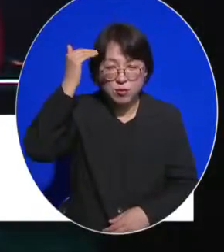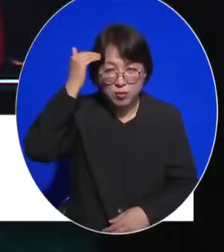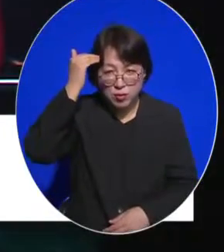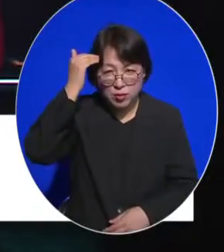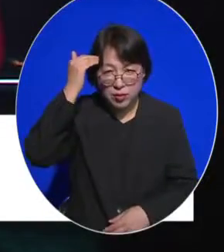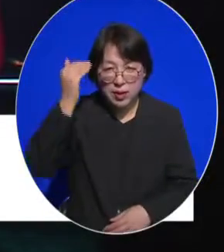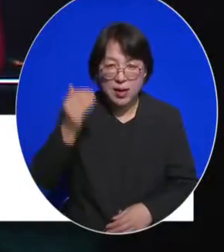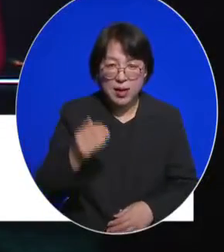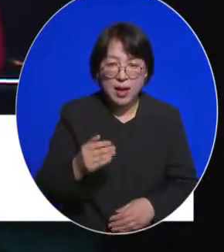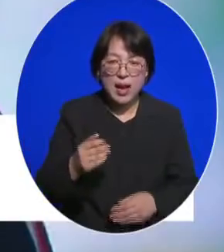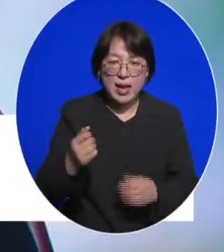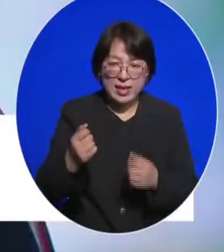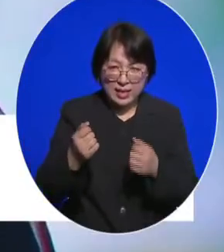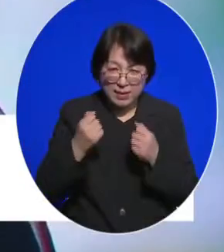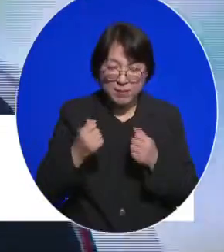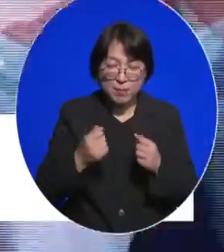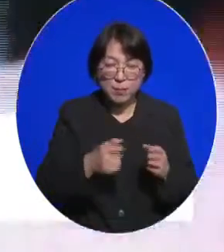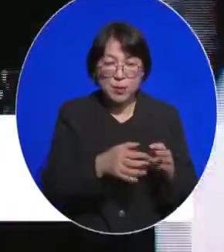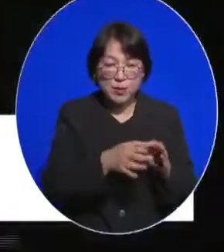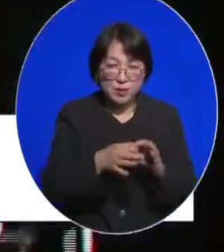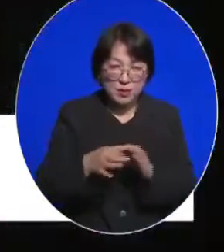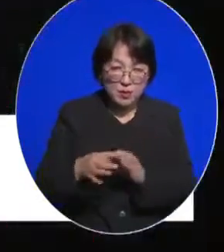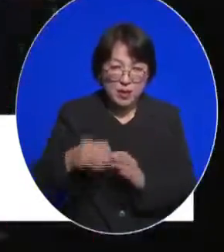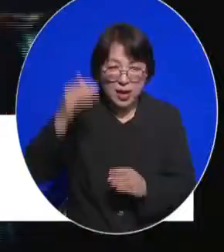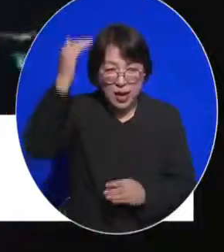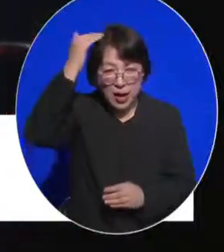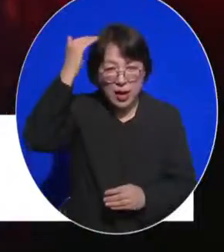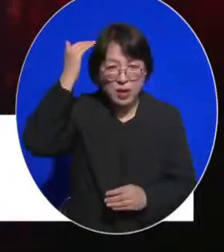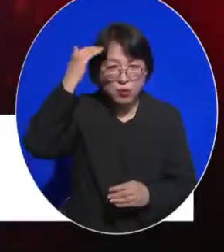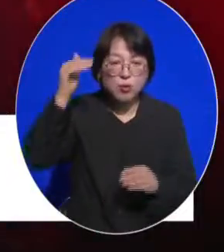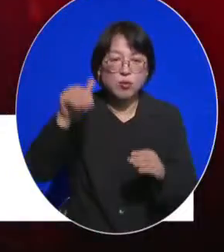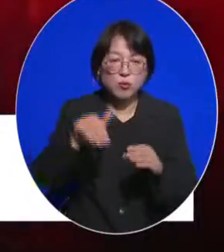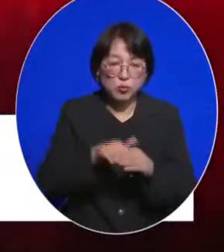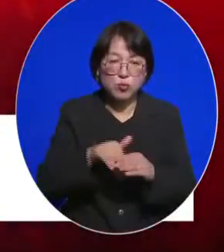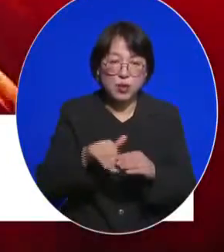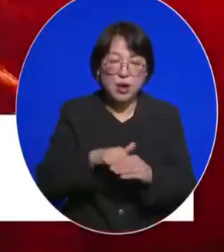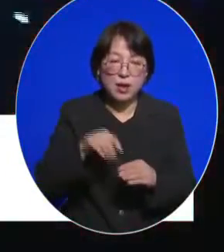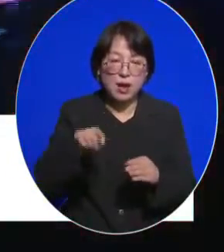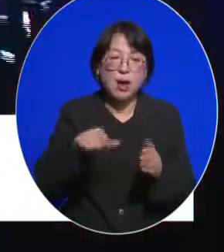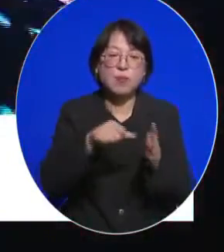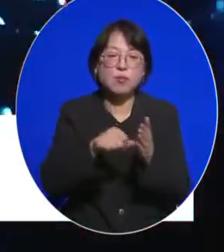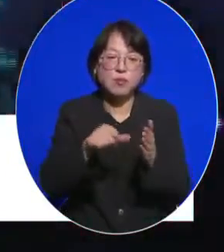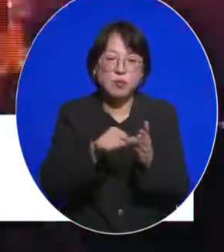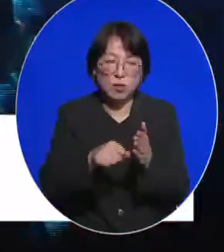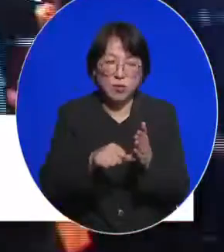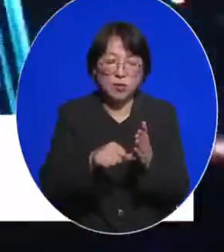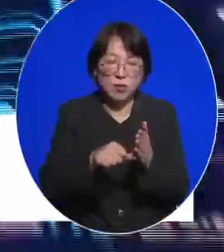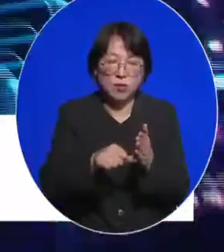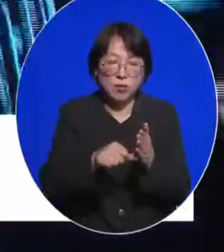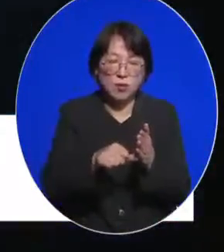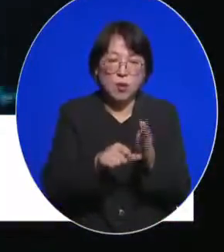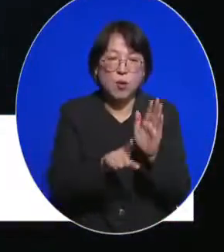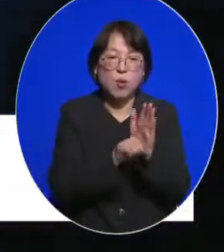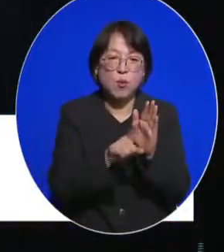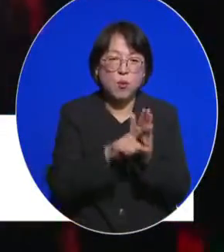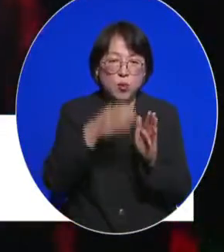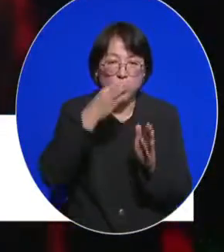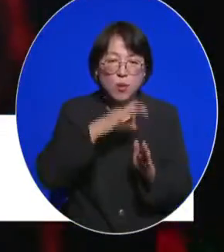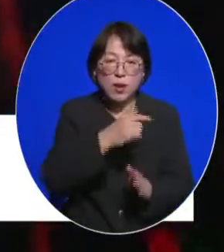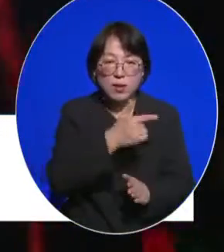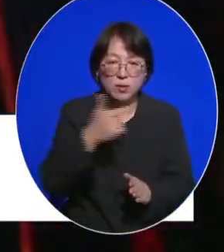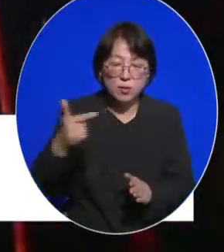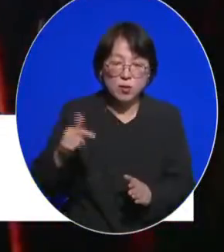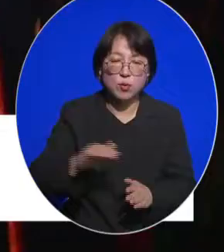소프트 파워로 이어지는 거거든요. 그래서 우리나라 국가 브랜드 효과가 전반적으로 나타나게 되고 그 속에서